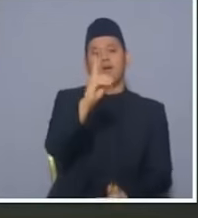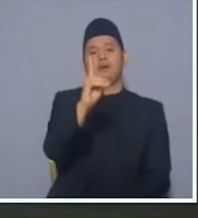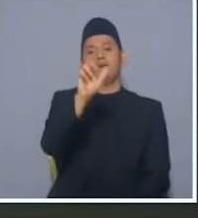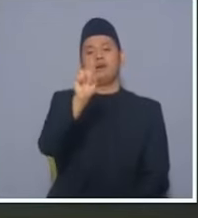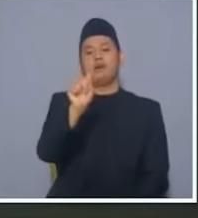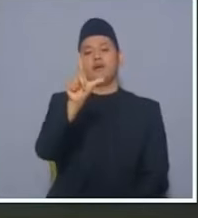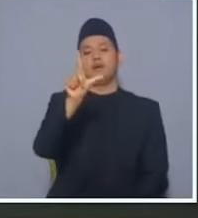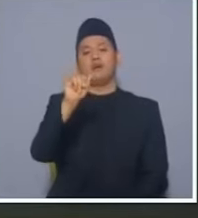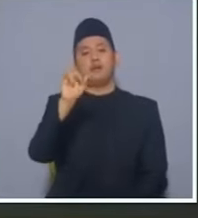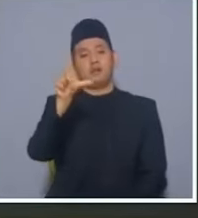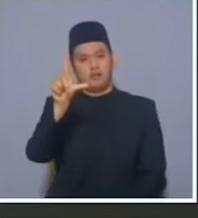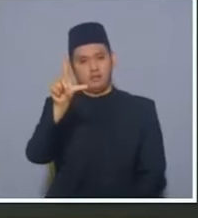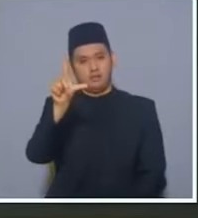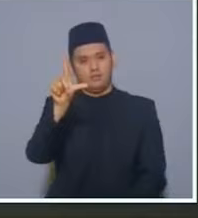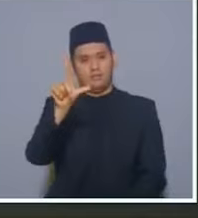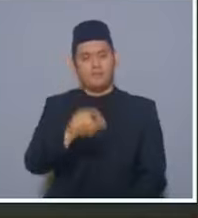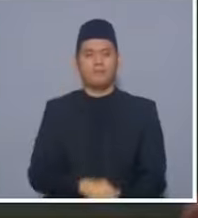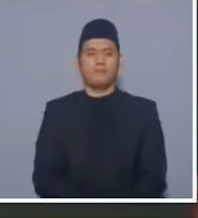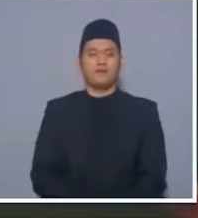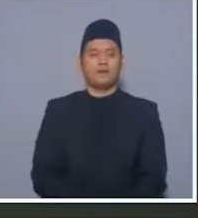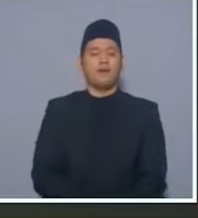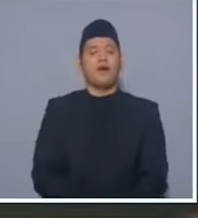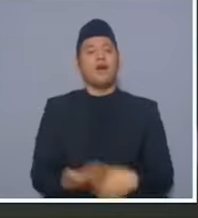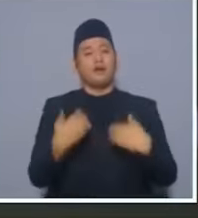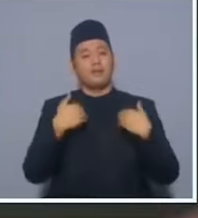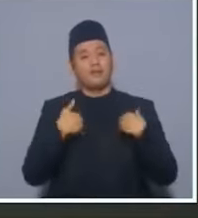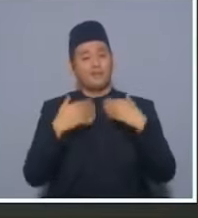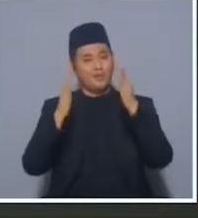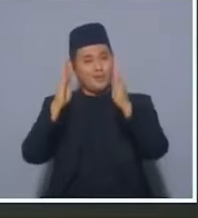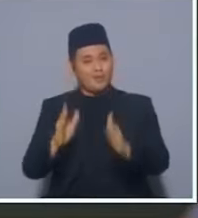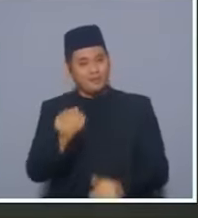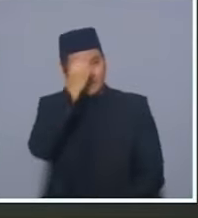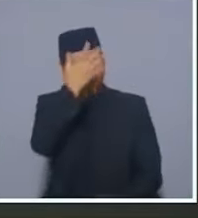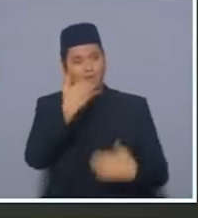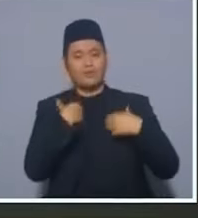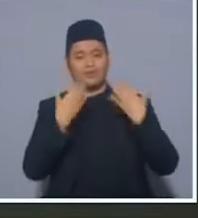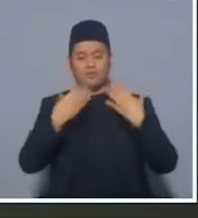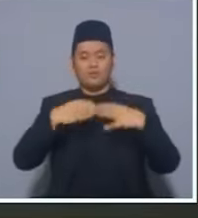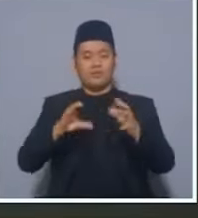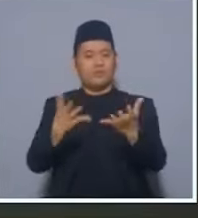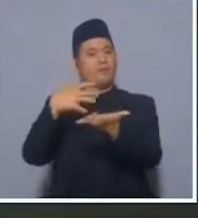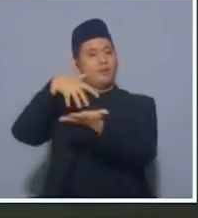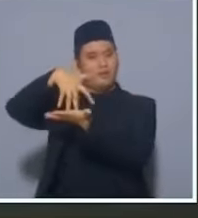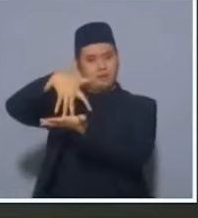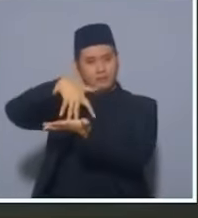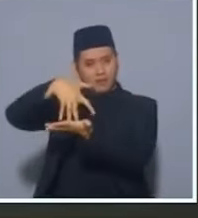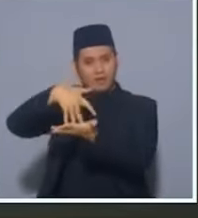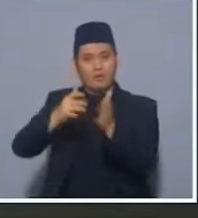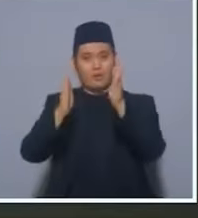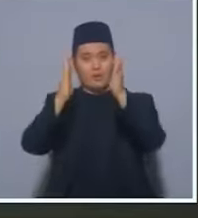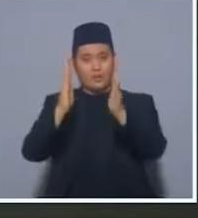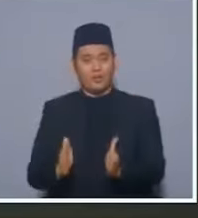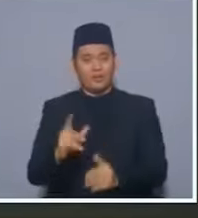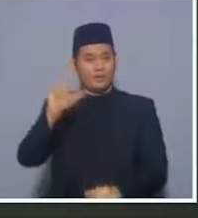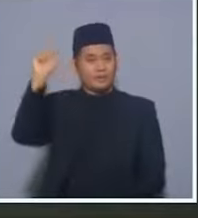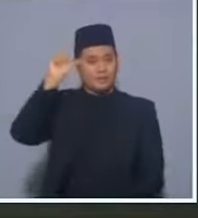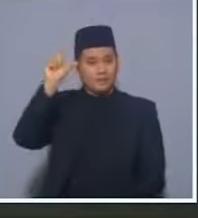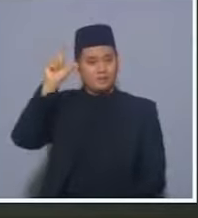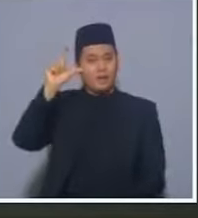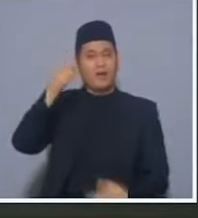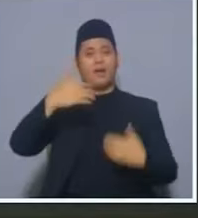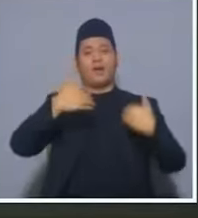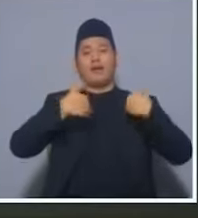adalah satu cubaan untuk melemahkan umat Islam. Kita pergi kepada statistik. Ada satu website, iaitu